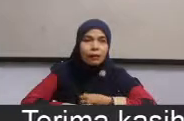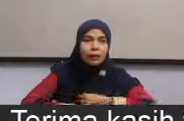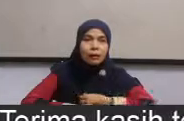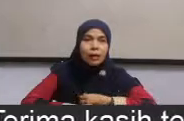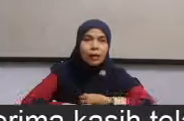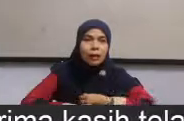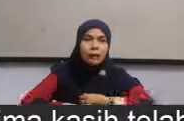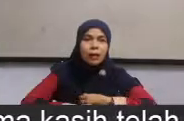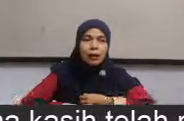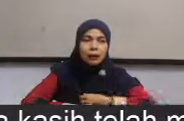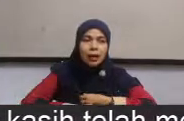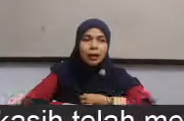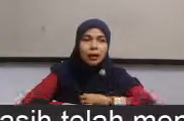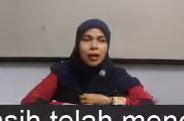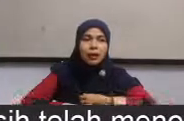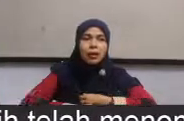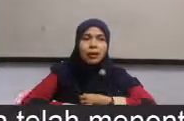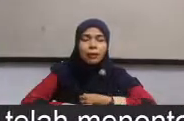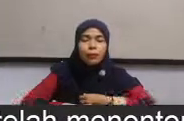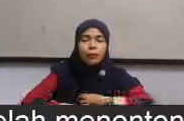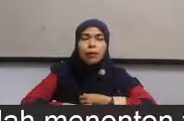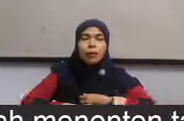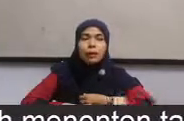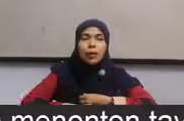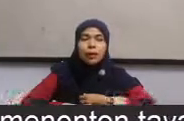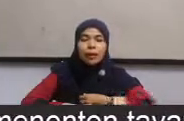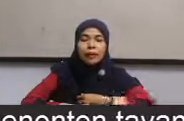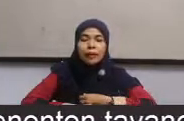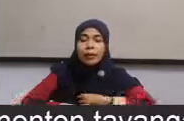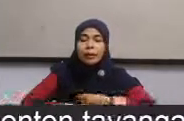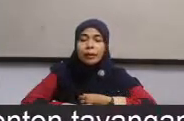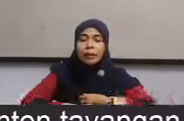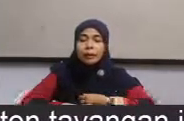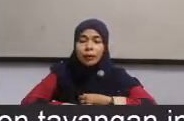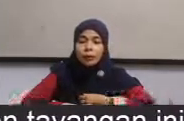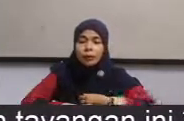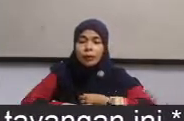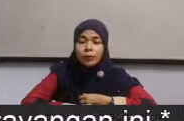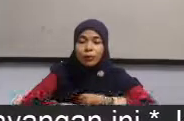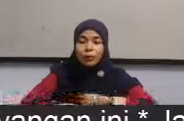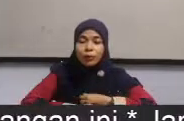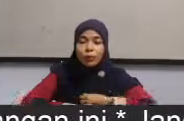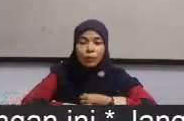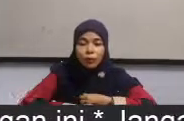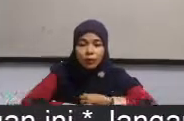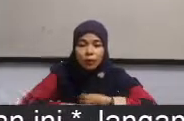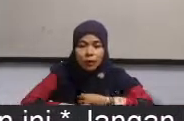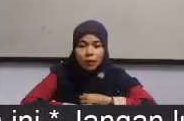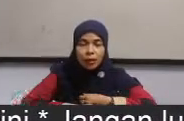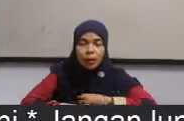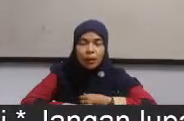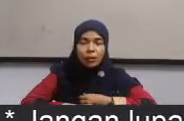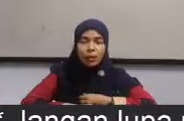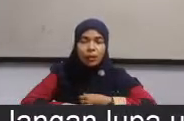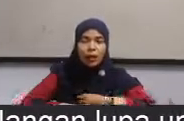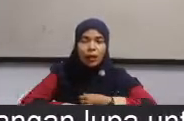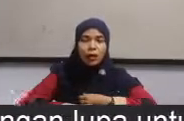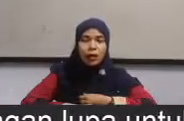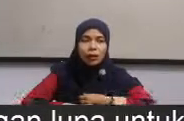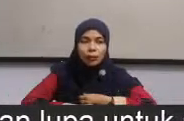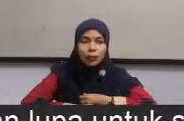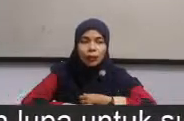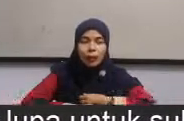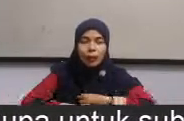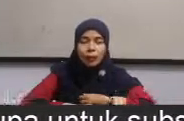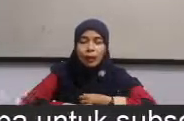tentang yang berkaitan dengan ilmu pengetahuan dan teknologi bagi jadi enggak